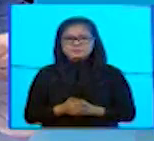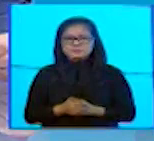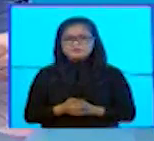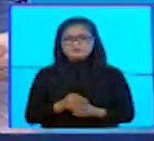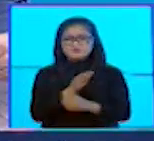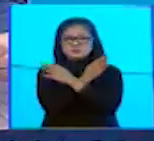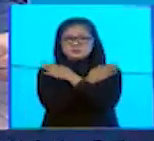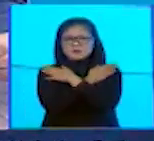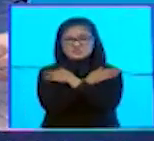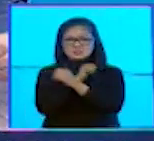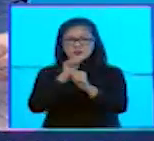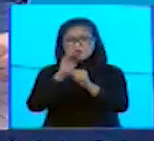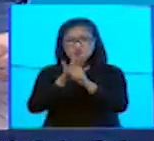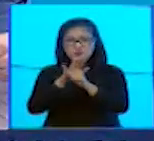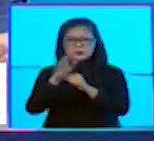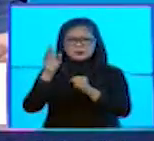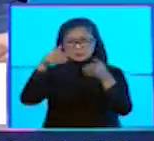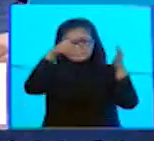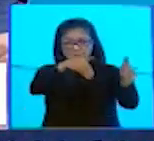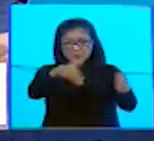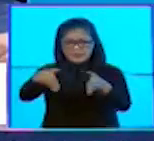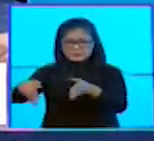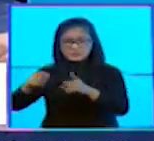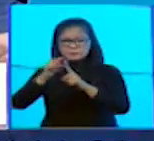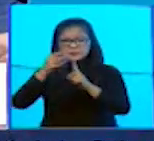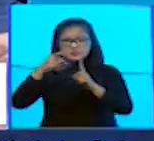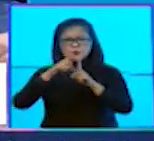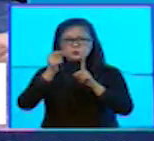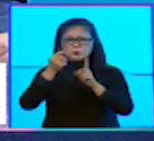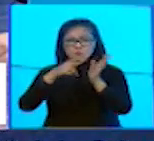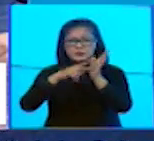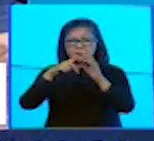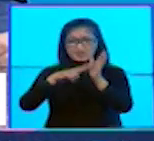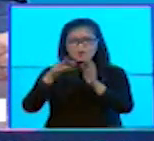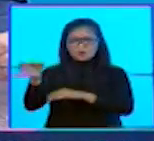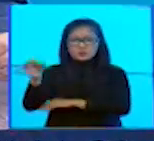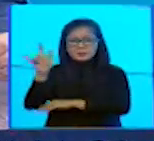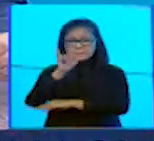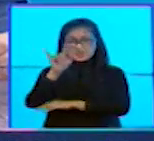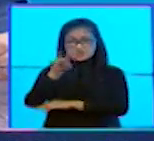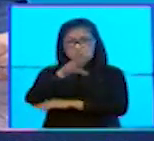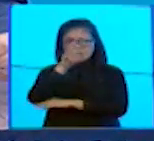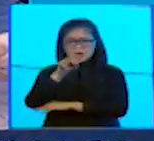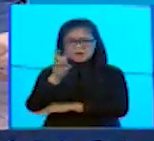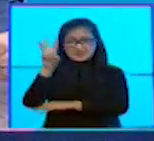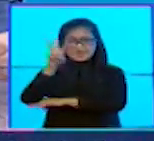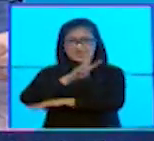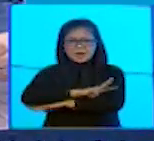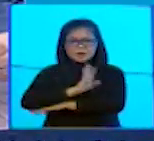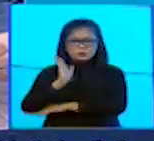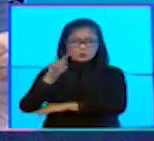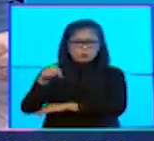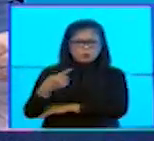Jenazah COVID-19 yang dimakamkan di TPU Pedurenan Kota Bekasi, Jawa Barat dalam 3 hari terakhir mulai berkurang. Dalam sehari,